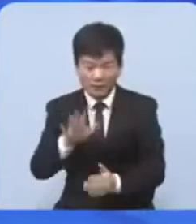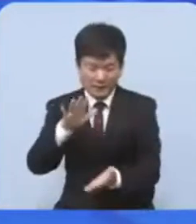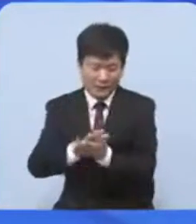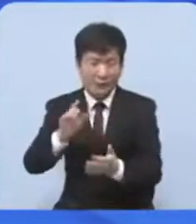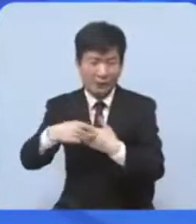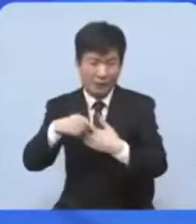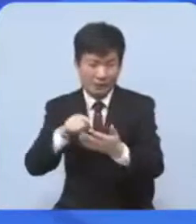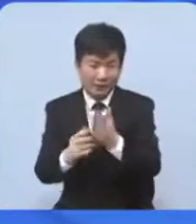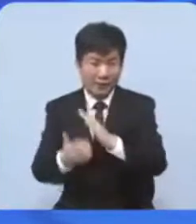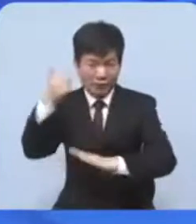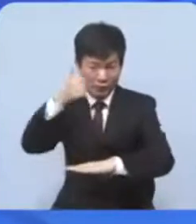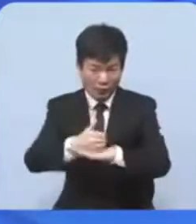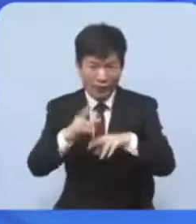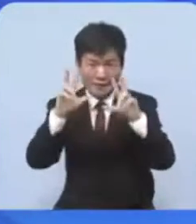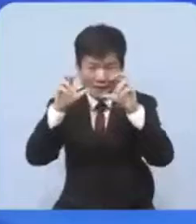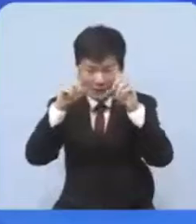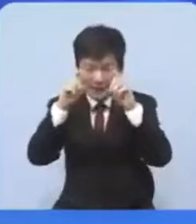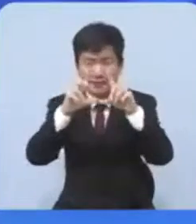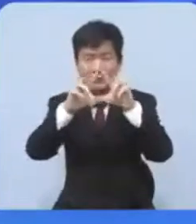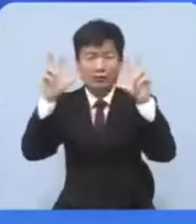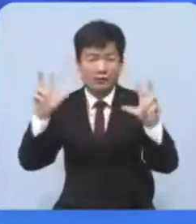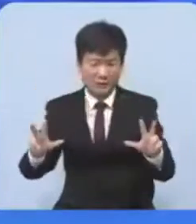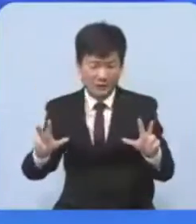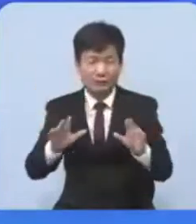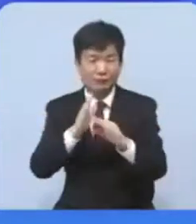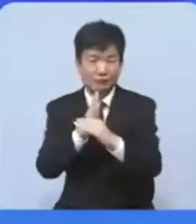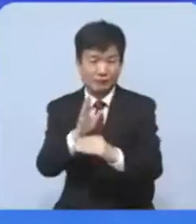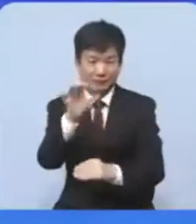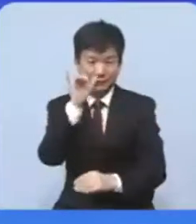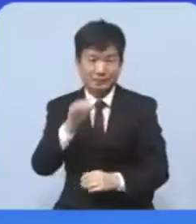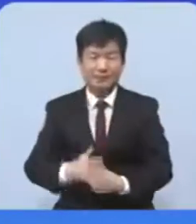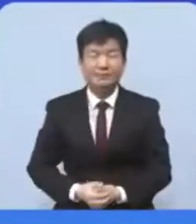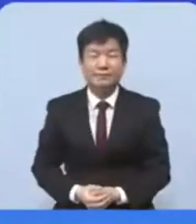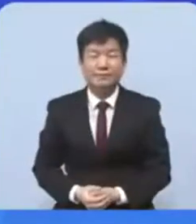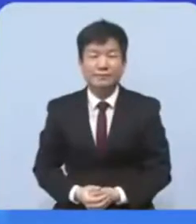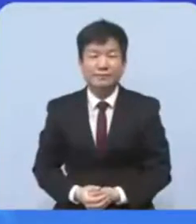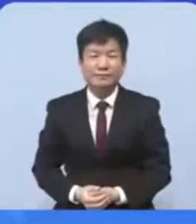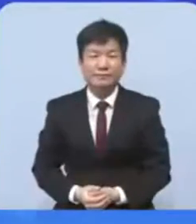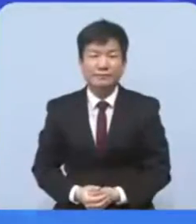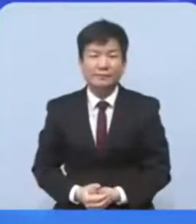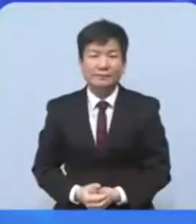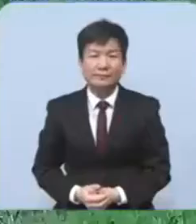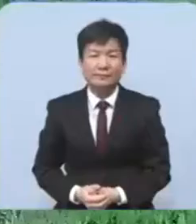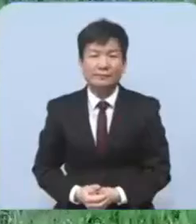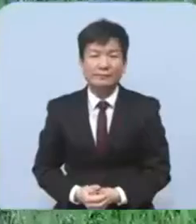열정에 결실이 사진전 으로 소개되고 있습니다 보도에 지용수 기자입니다